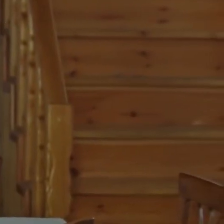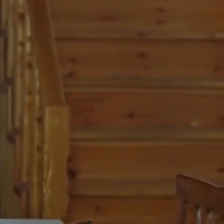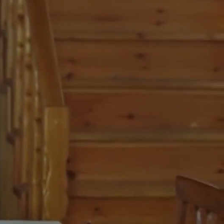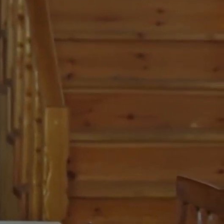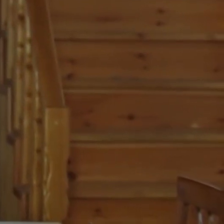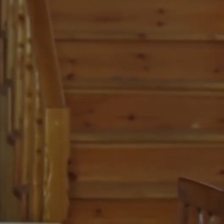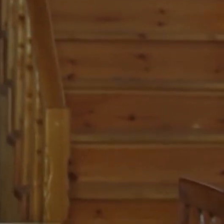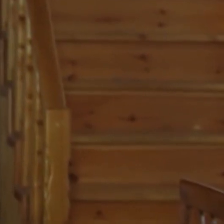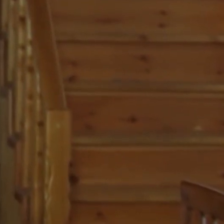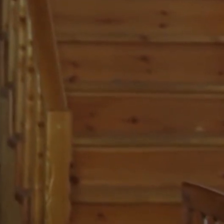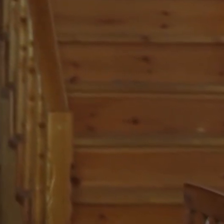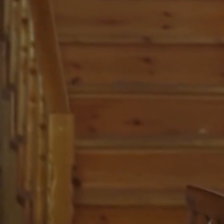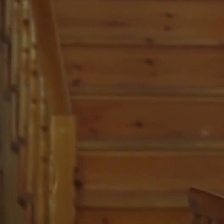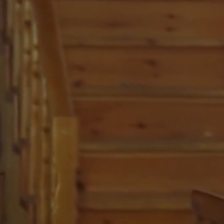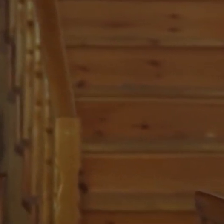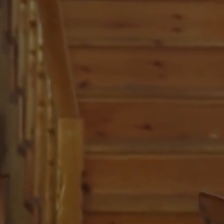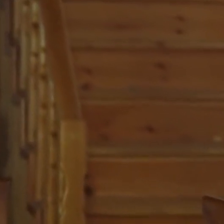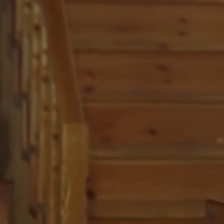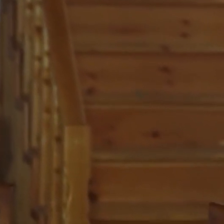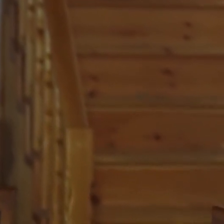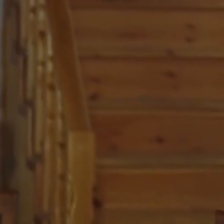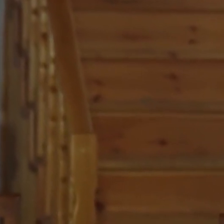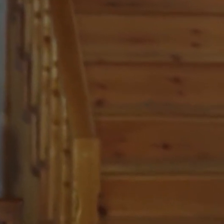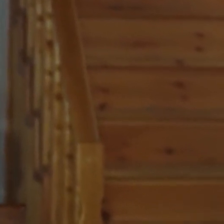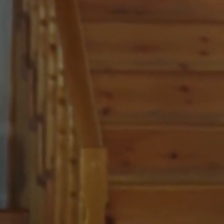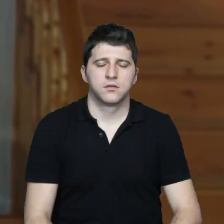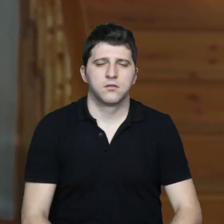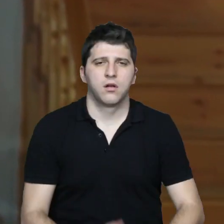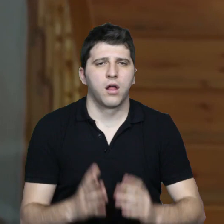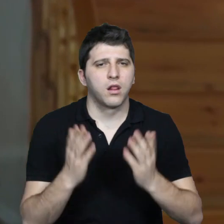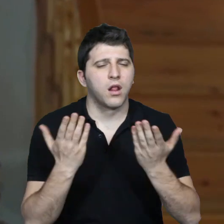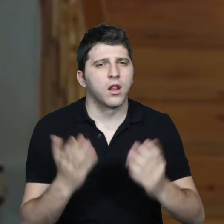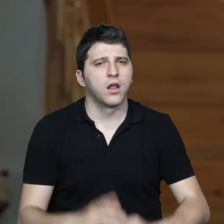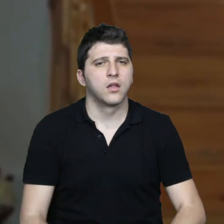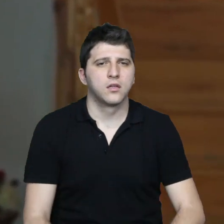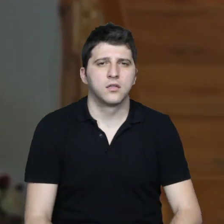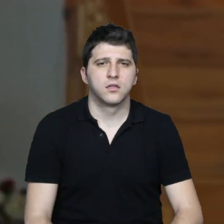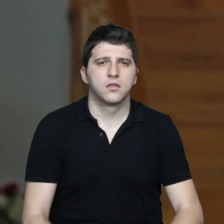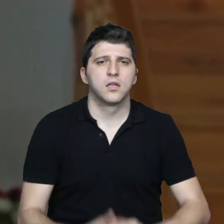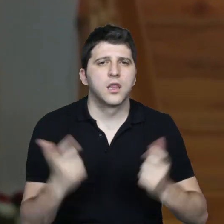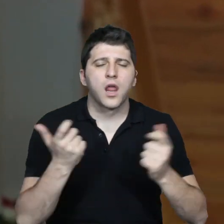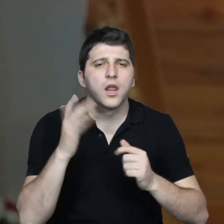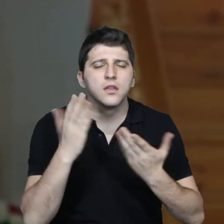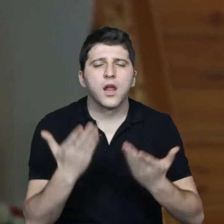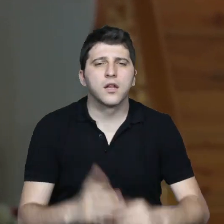Merdivenlere çevirdi başını, sonra salona döndü. Allah Allah. Nerede